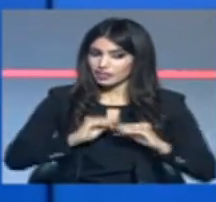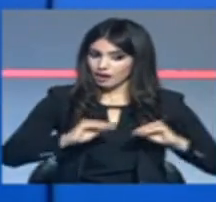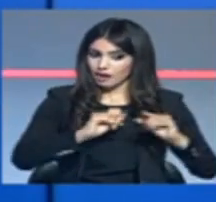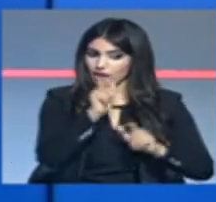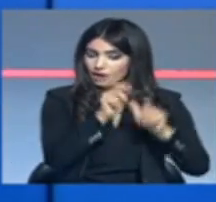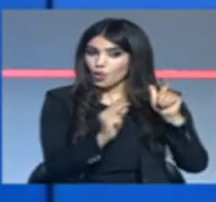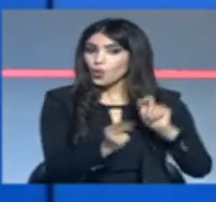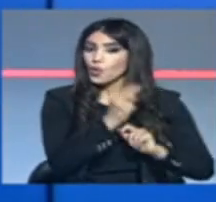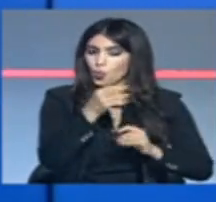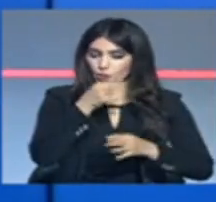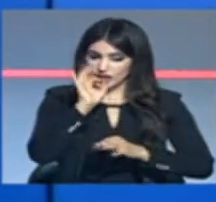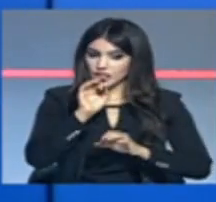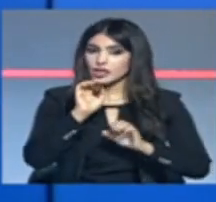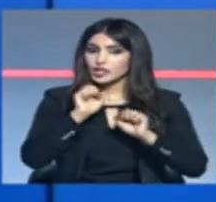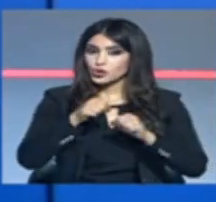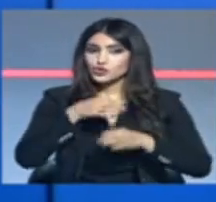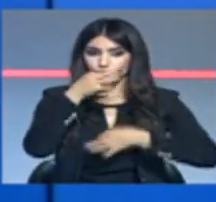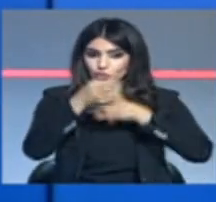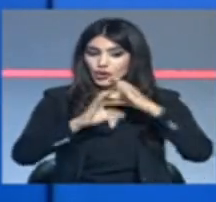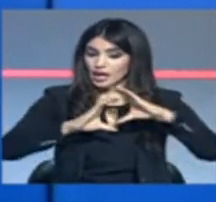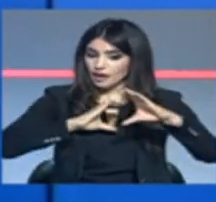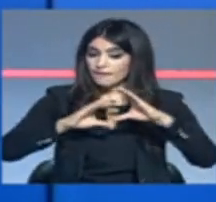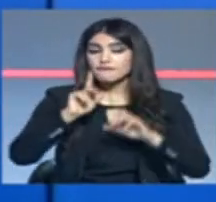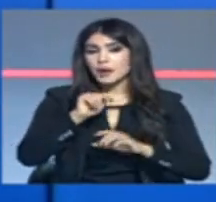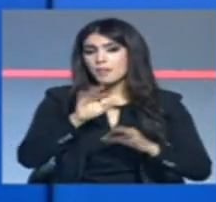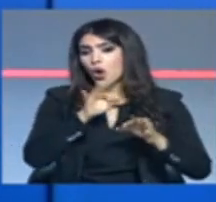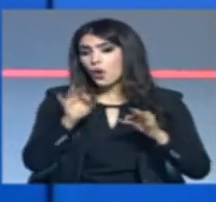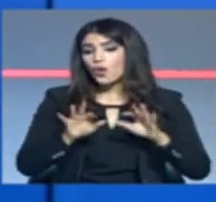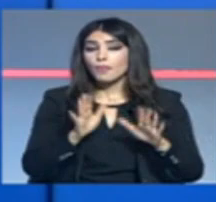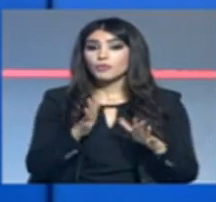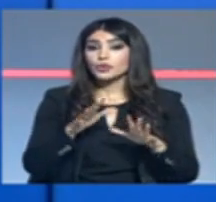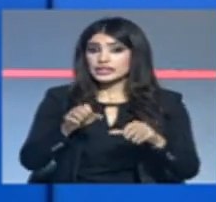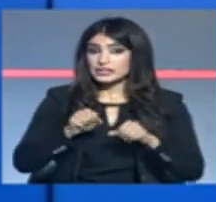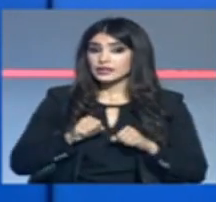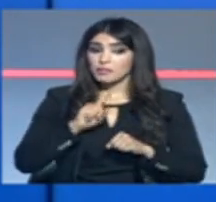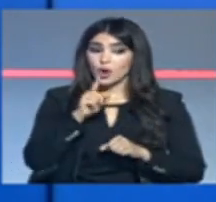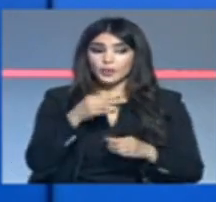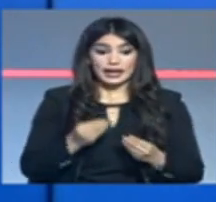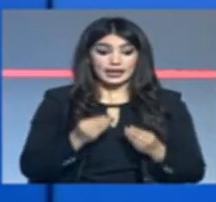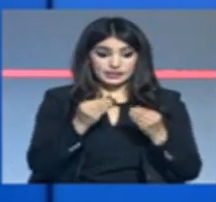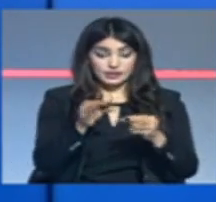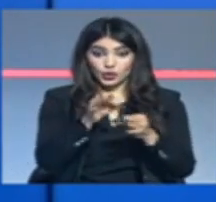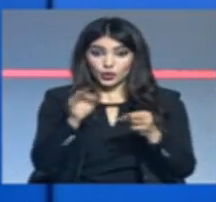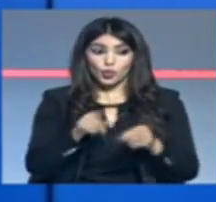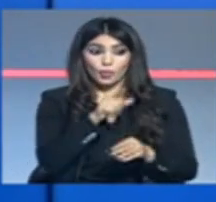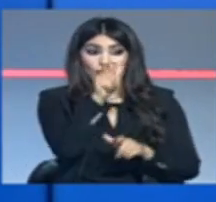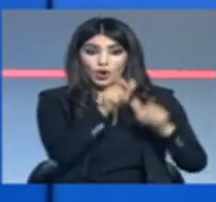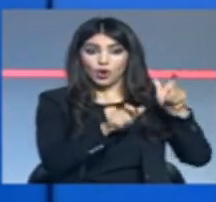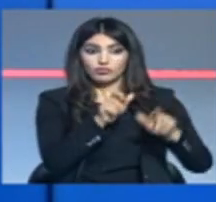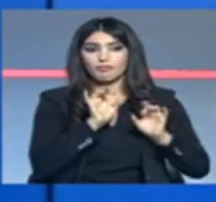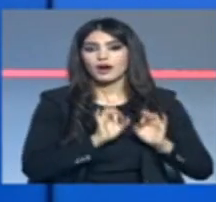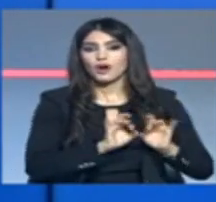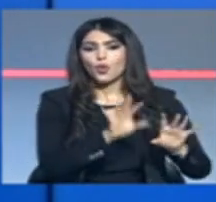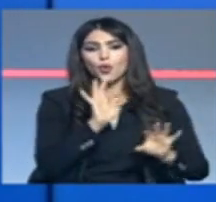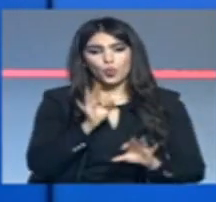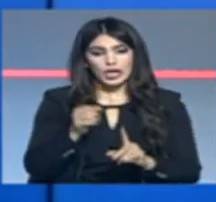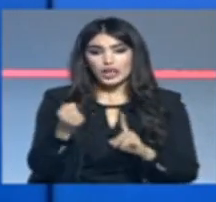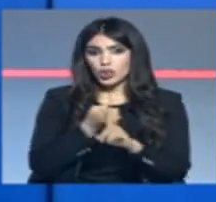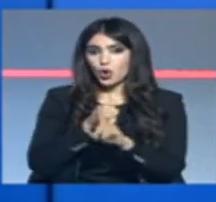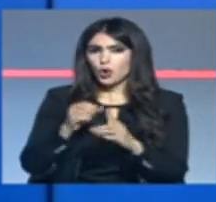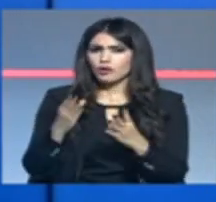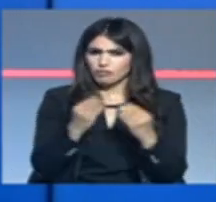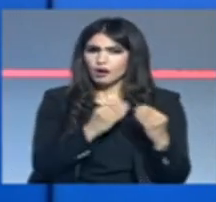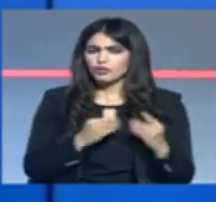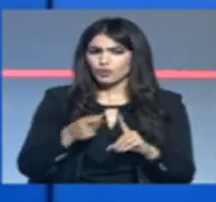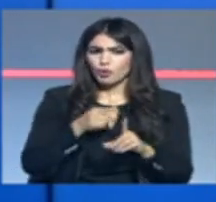نقول لهم نجموا نتحاوروا، فما حلول تكون معقوله. احنا قدمنا الحلول هما رافضوهم. اليوم فما برشا عنف صحيح، معناتها اللي يقولوا